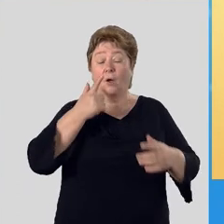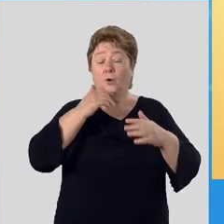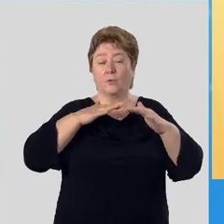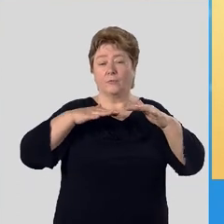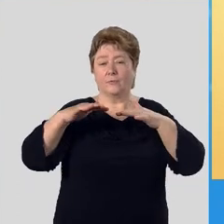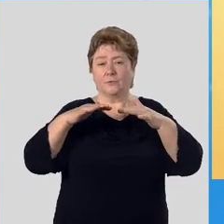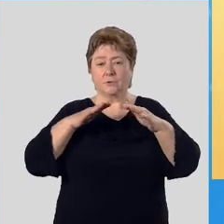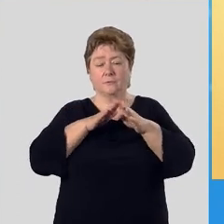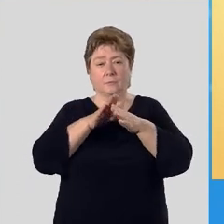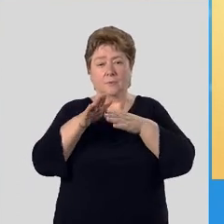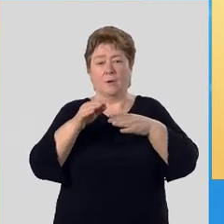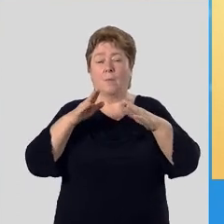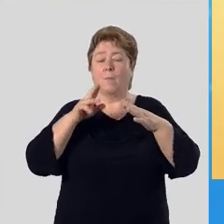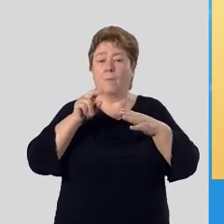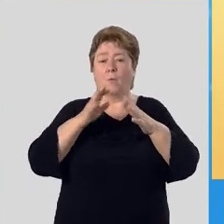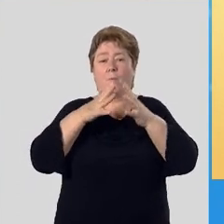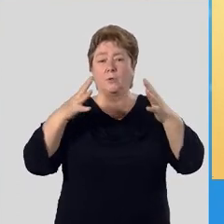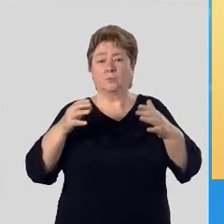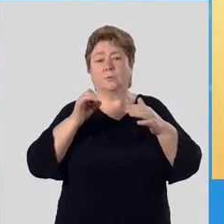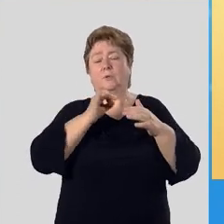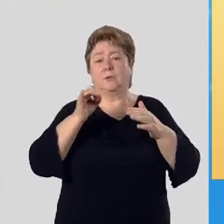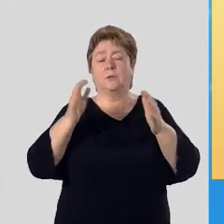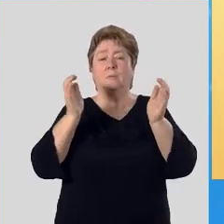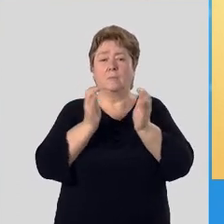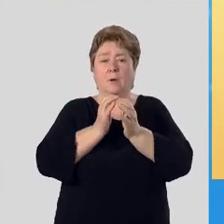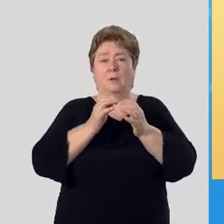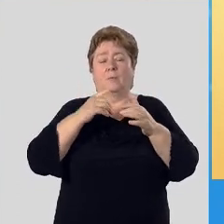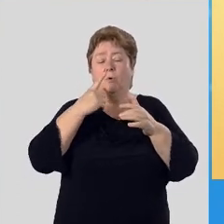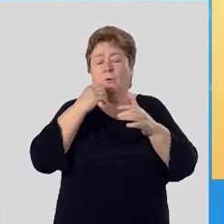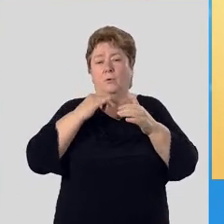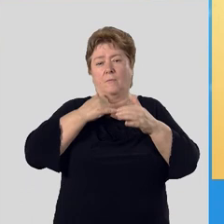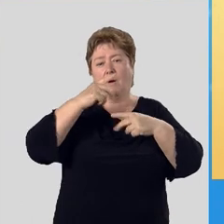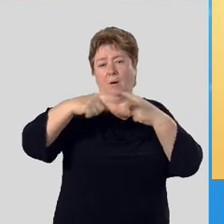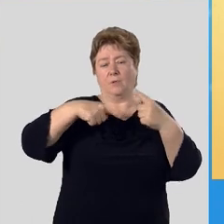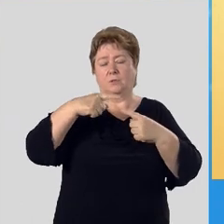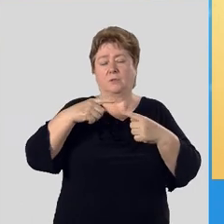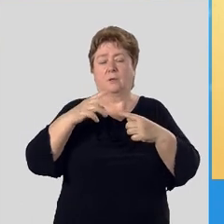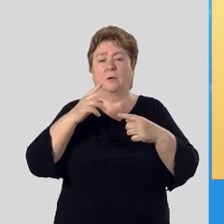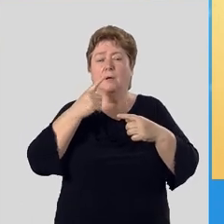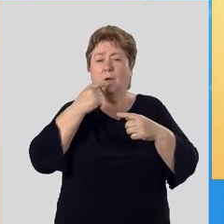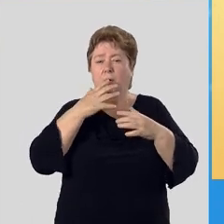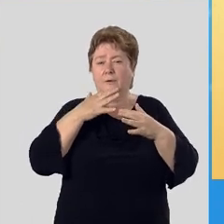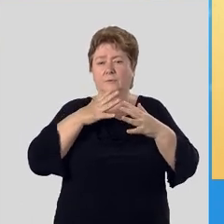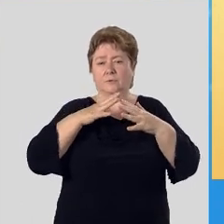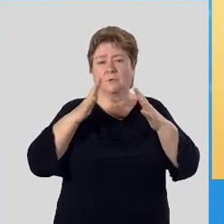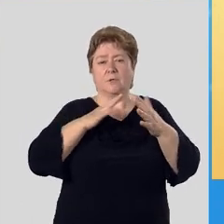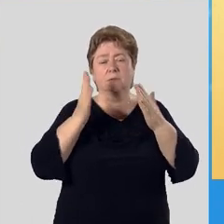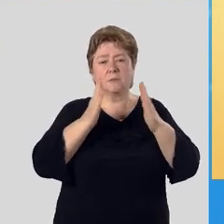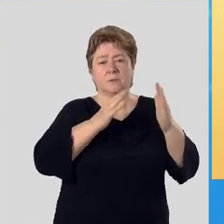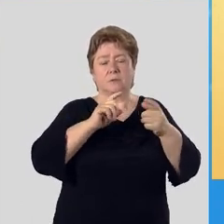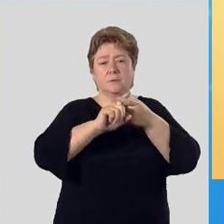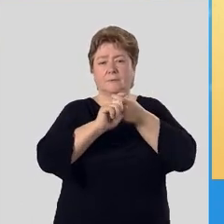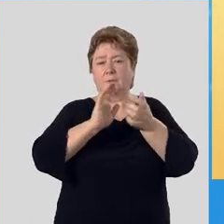кровь движется по большому и малому кругу кровообращения, а кровеносная система